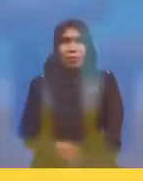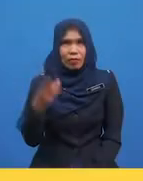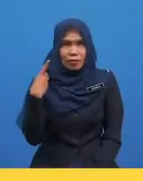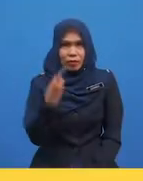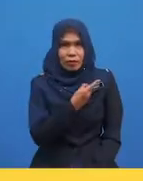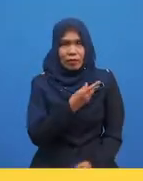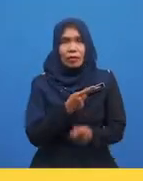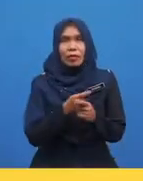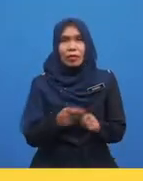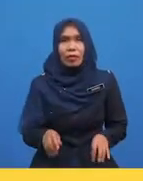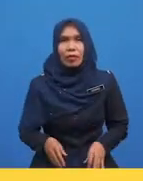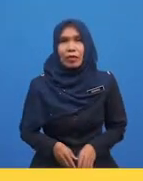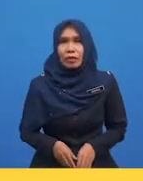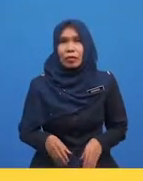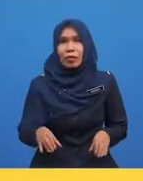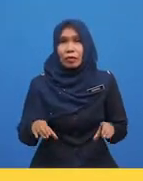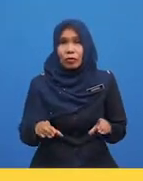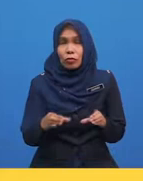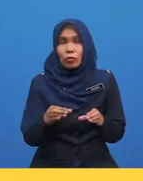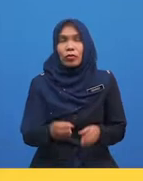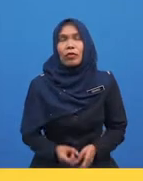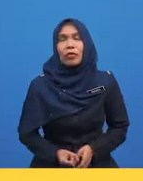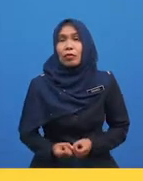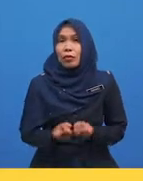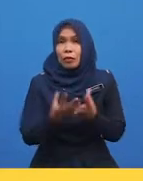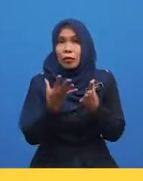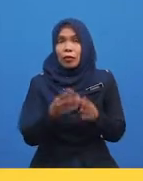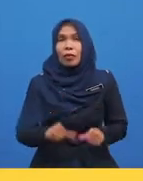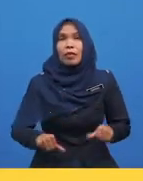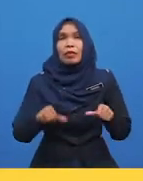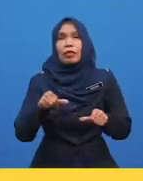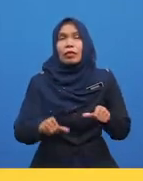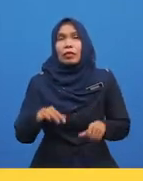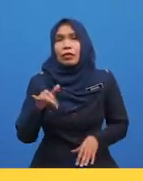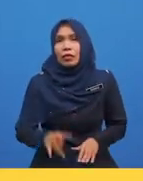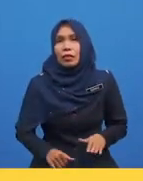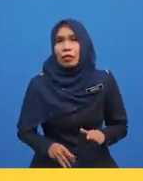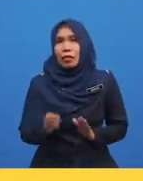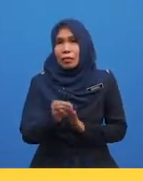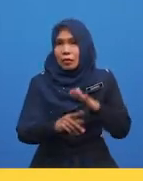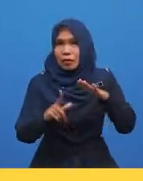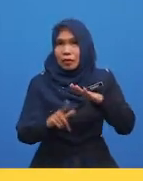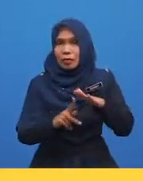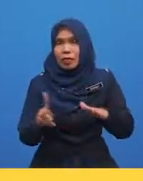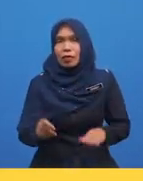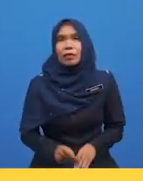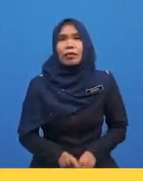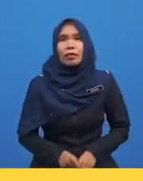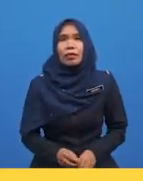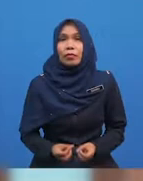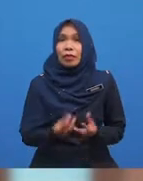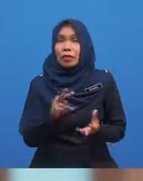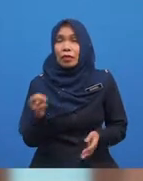Kita telah jalankan beberapa aktiviti melibatkan pecahan